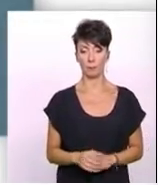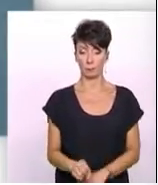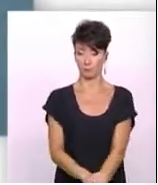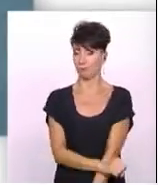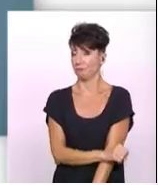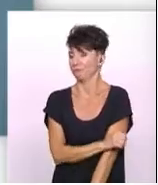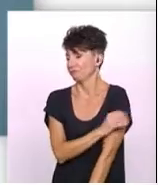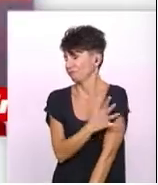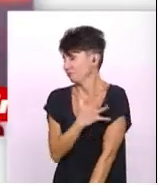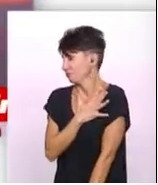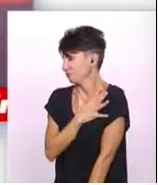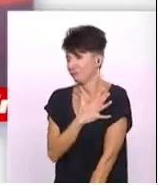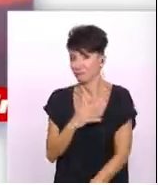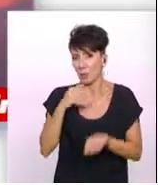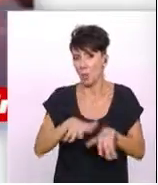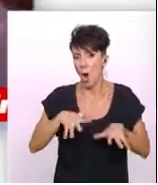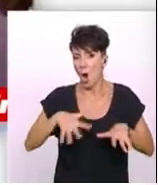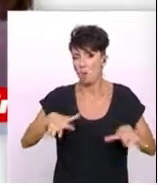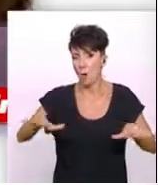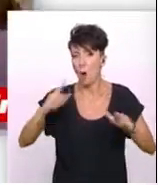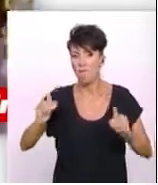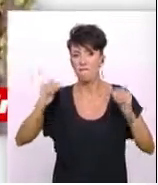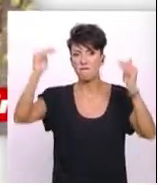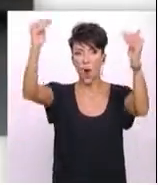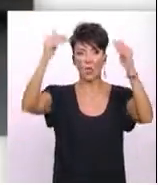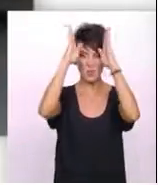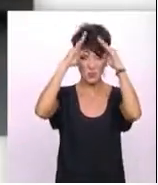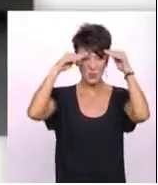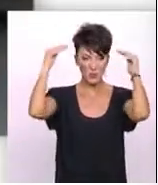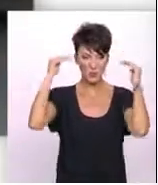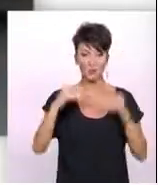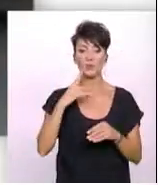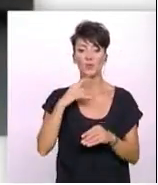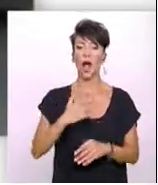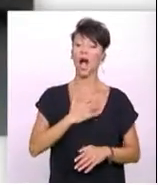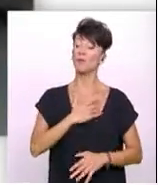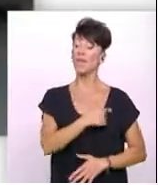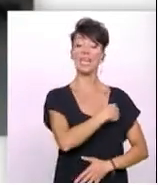Ανατριχιαστικό το νέο προπαγανδιστικό βίντεο της Βόρειας Κορέας.